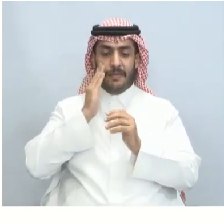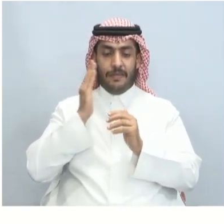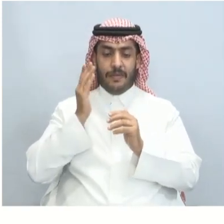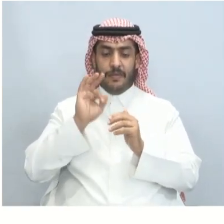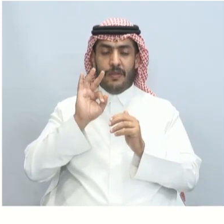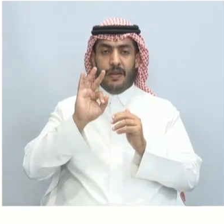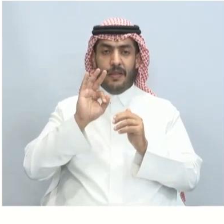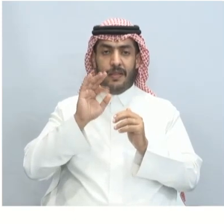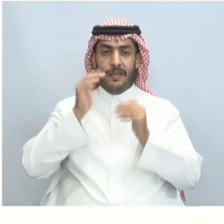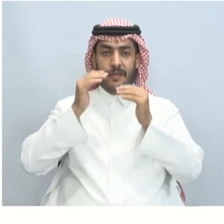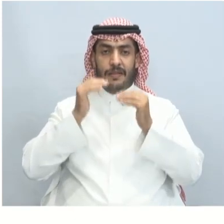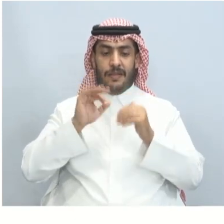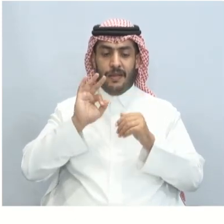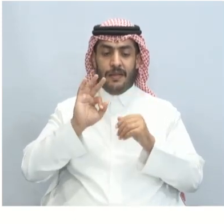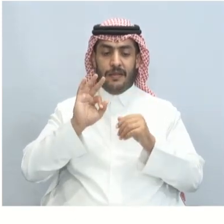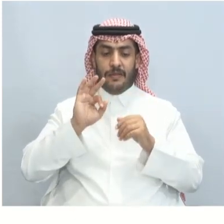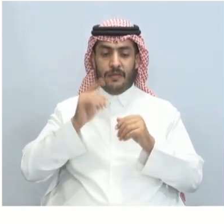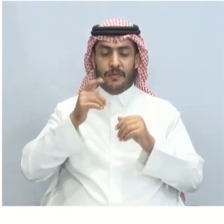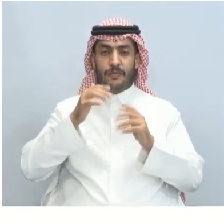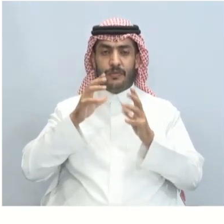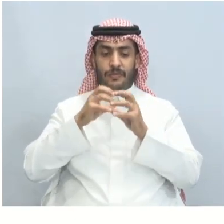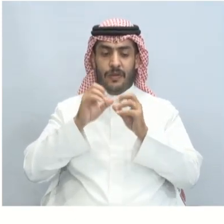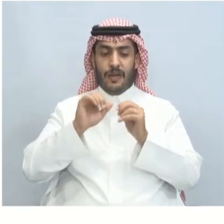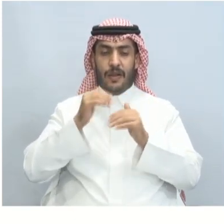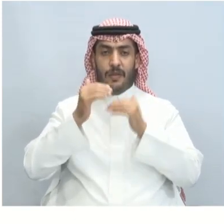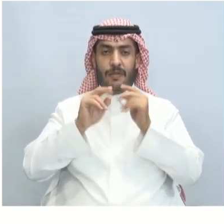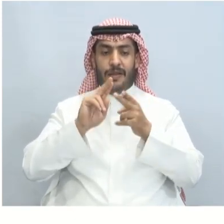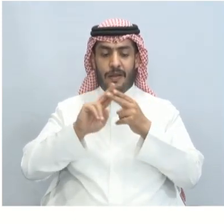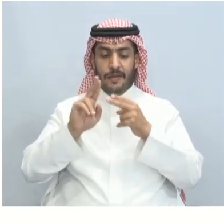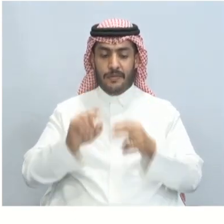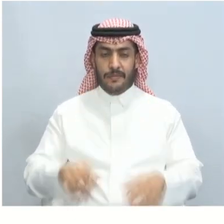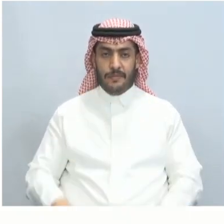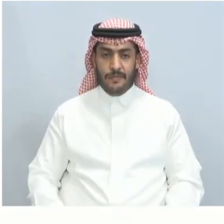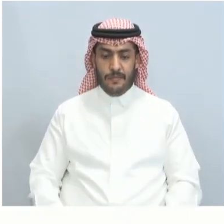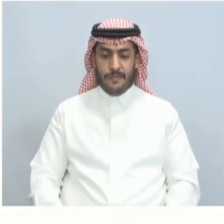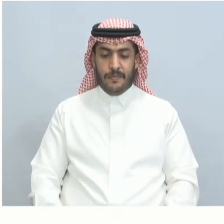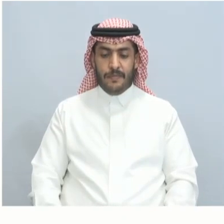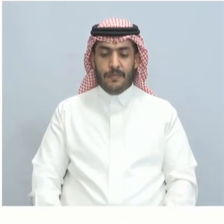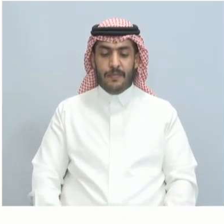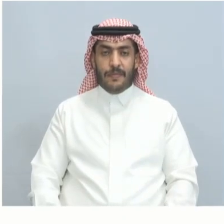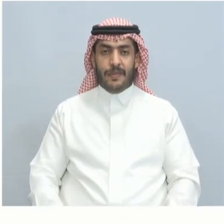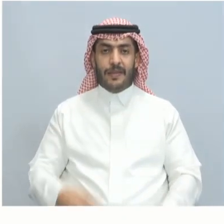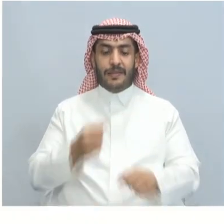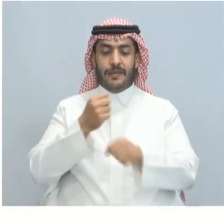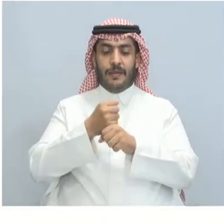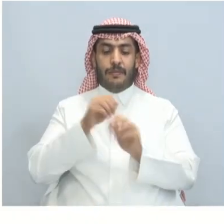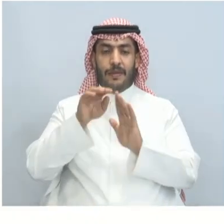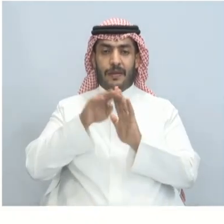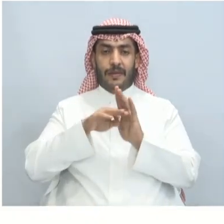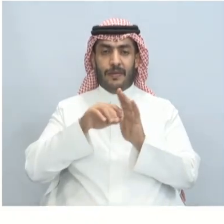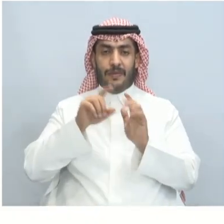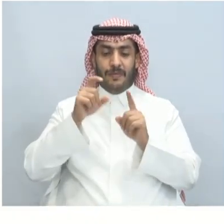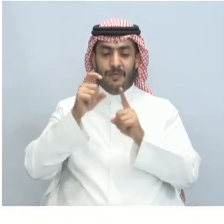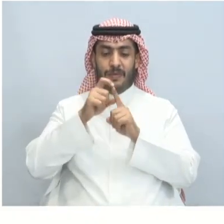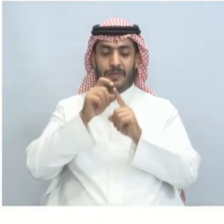وثلاث وحدات للاسفل واشرح خطوات الحل باستخدام برنامج